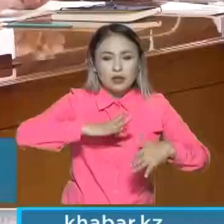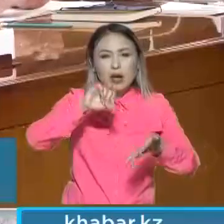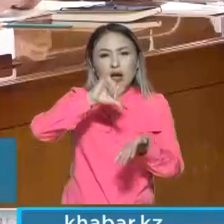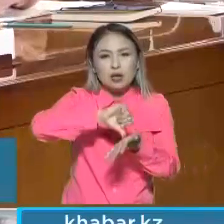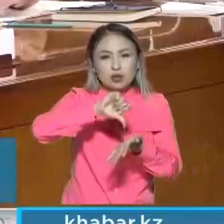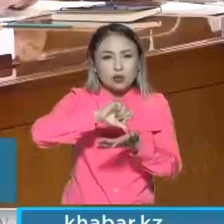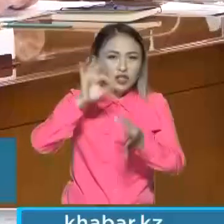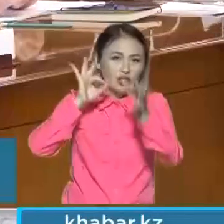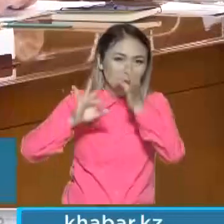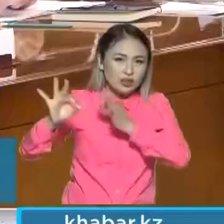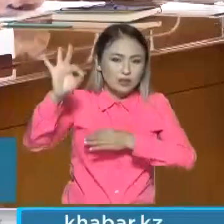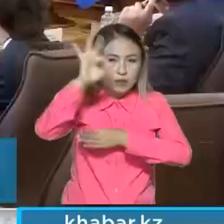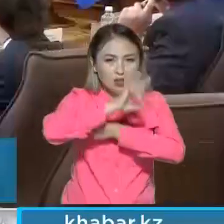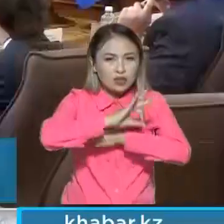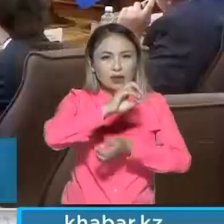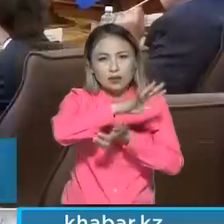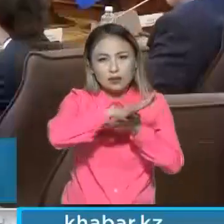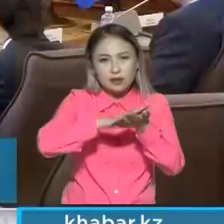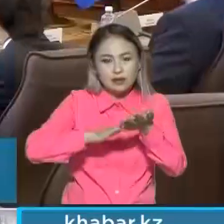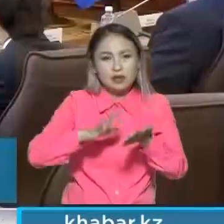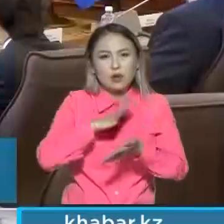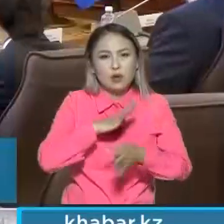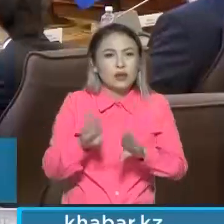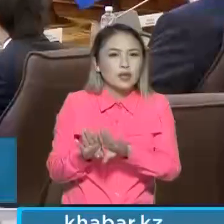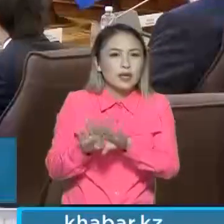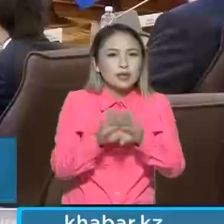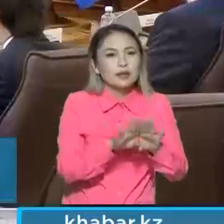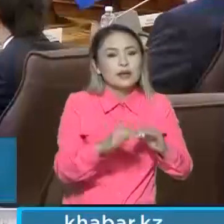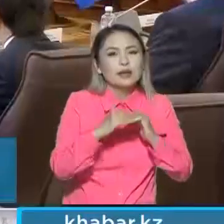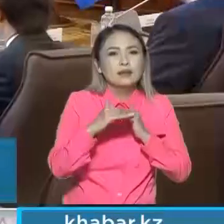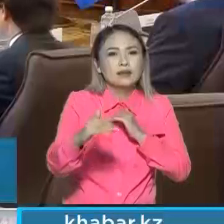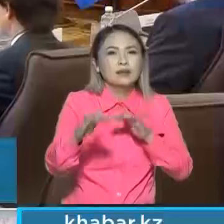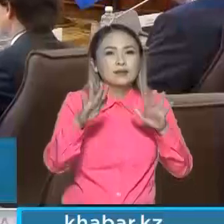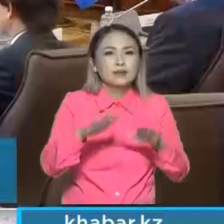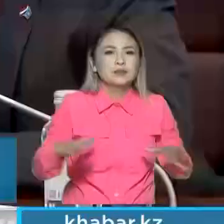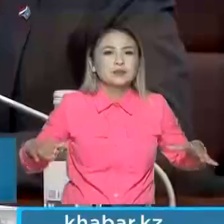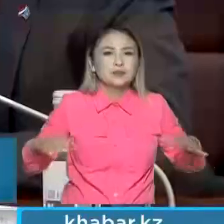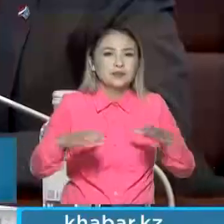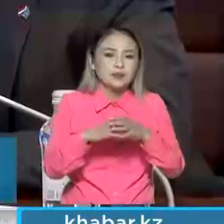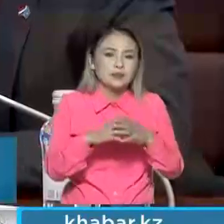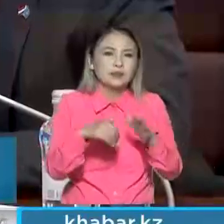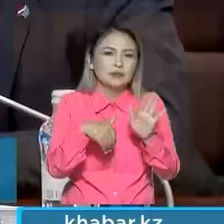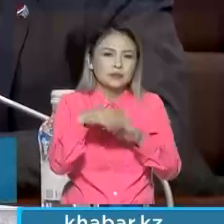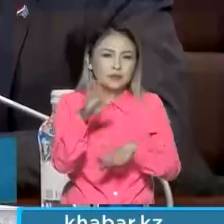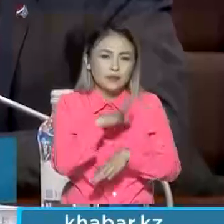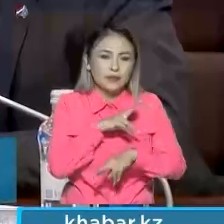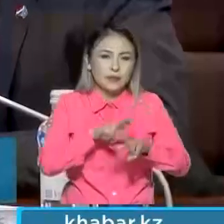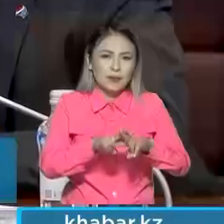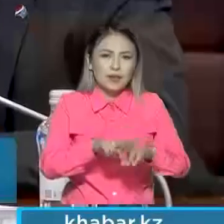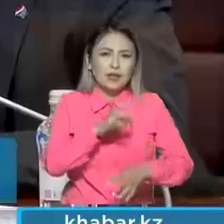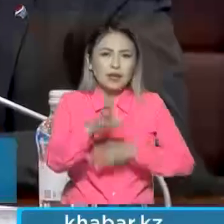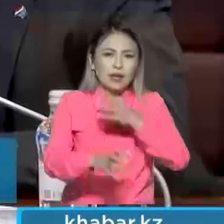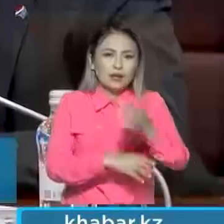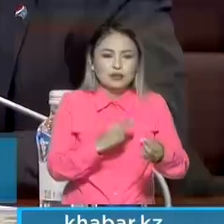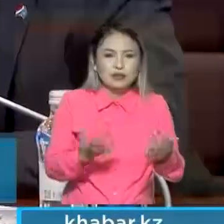қаралды. Қатысушылар шығыс пен батысты жалғайтын транзиттік орта дәліздің әлеуетін арттыруға қызығушылығын